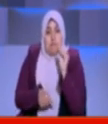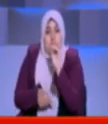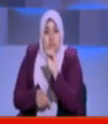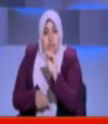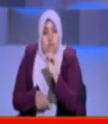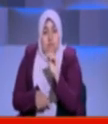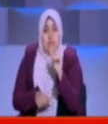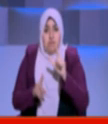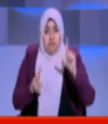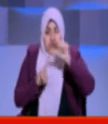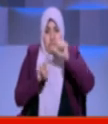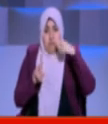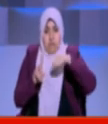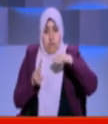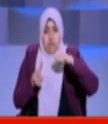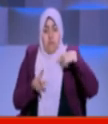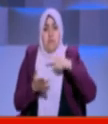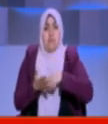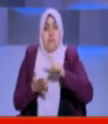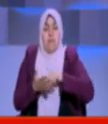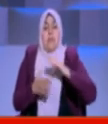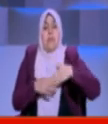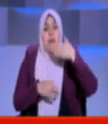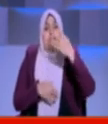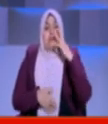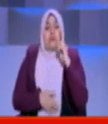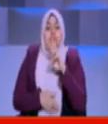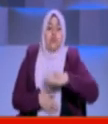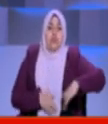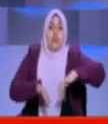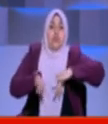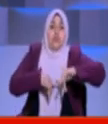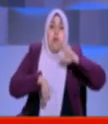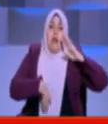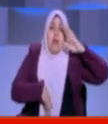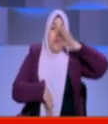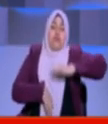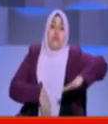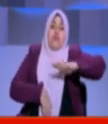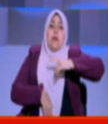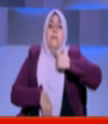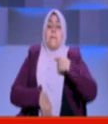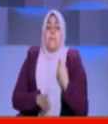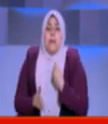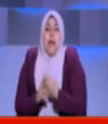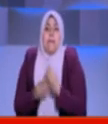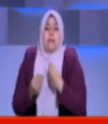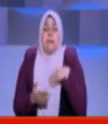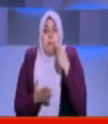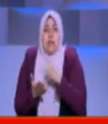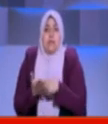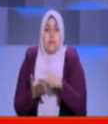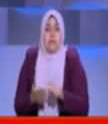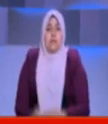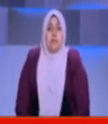لانتخابات النيابية تعبر عن رؤى وأمال الشارع العراقي والشعب العراقي من الذين سيتوجهون إلى صناديق الاقتراع.